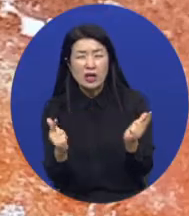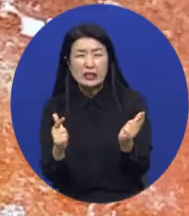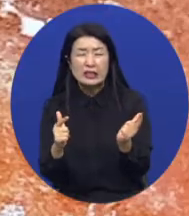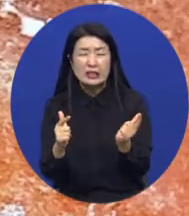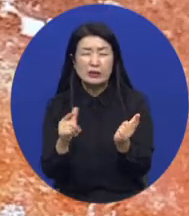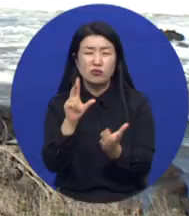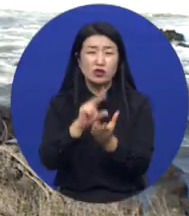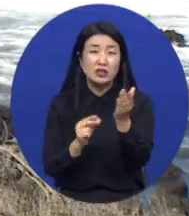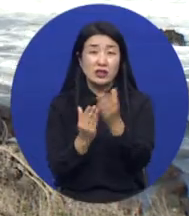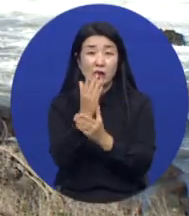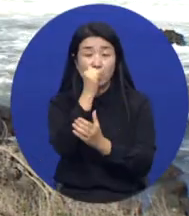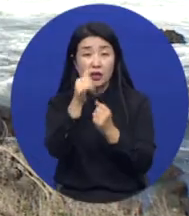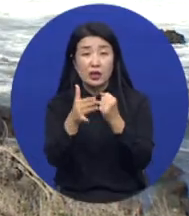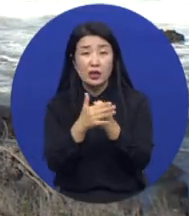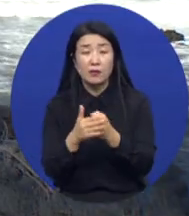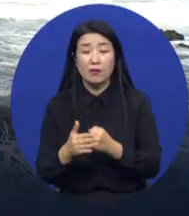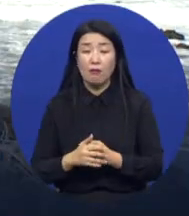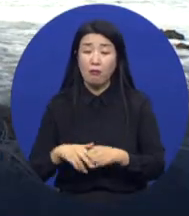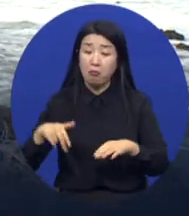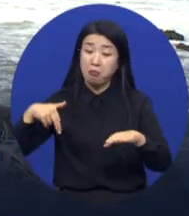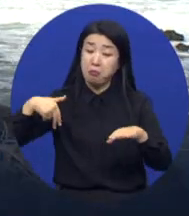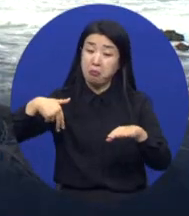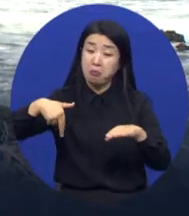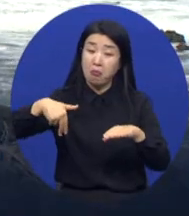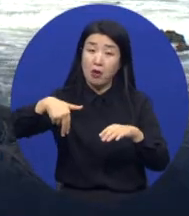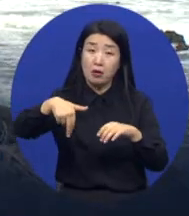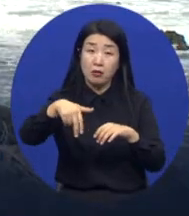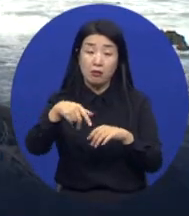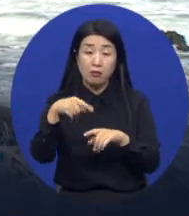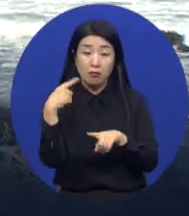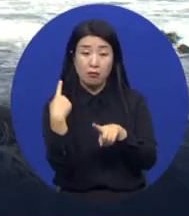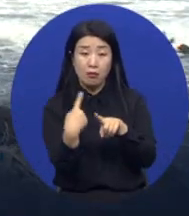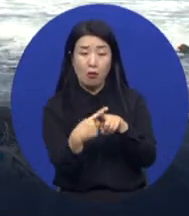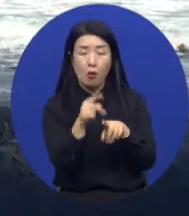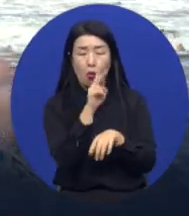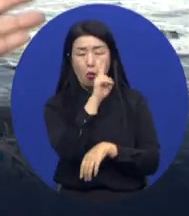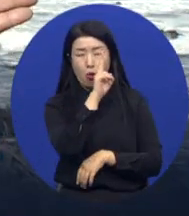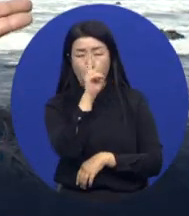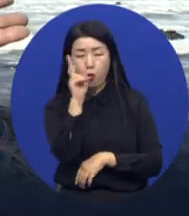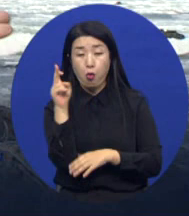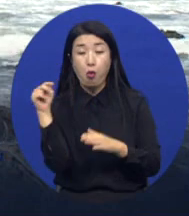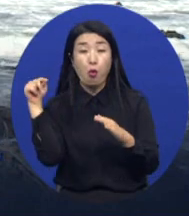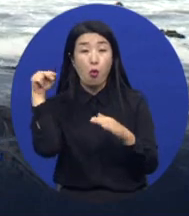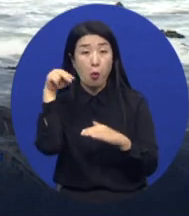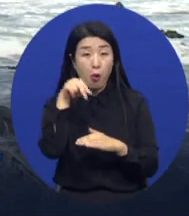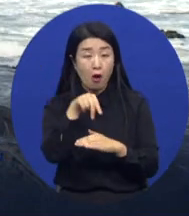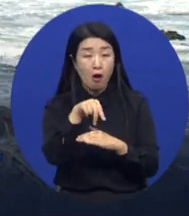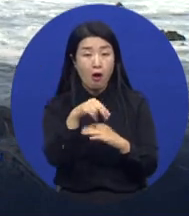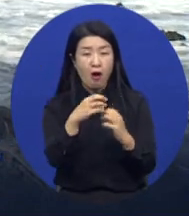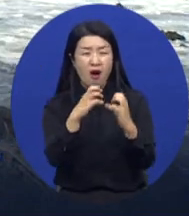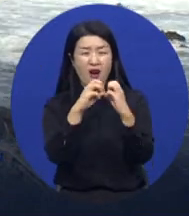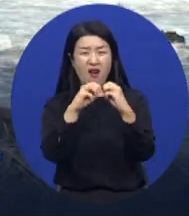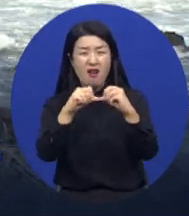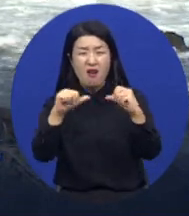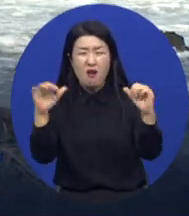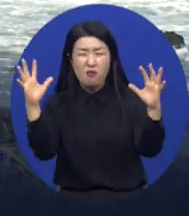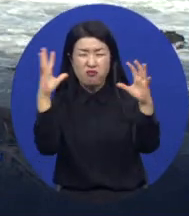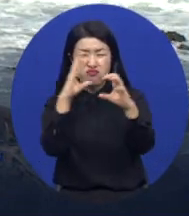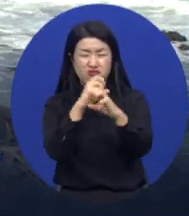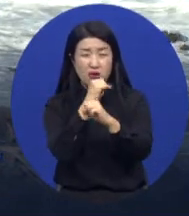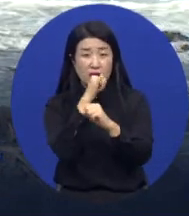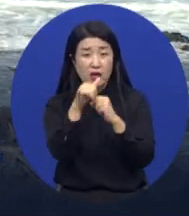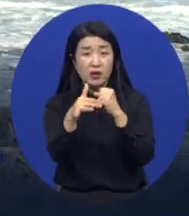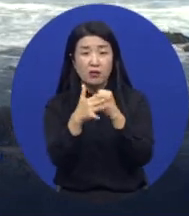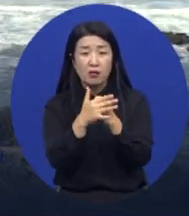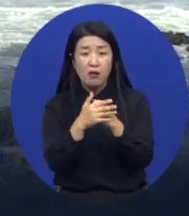반발하고 있습니다. 지나가다가 그한 오후쯤인가 봐보니까 흙탕물이 뿌옇게 돼갖고